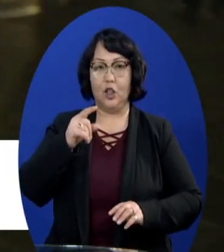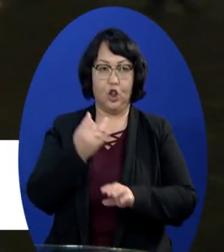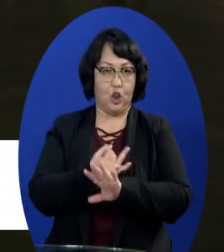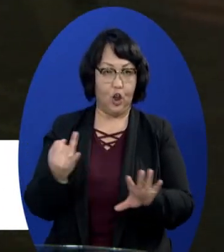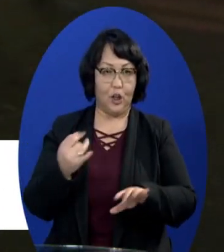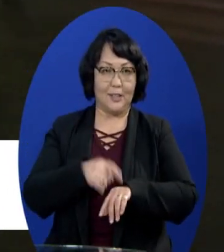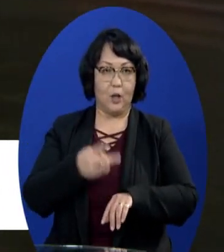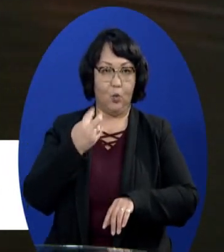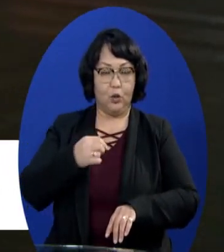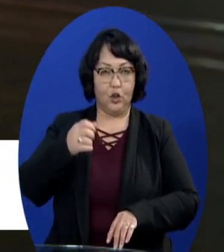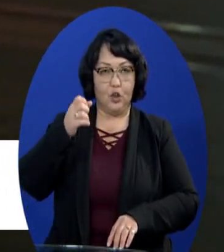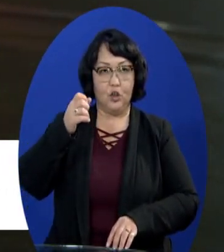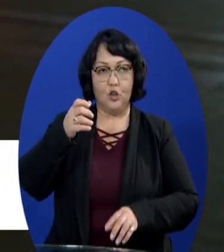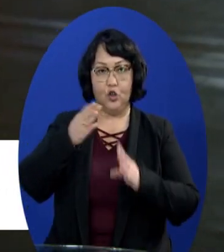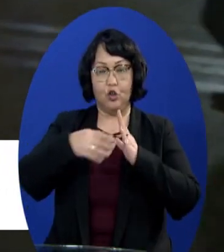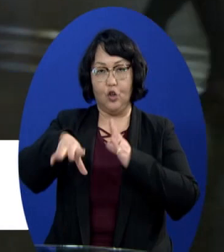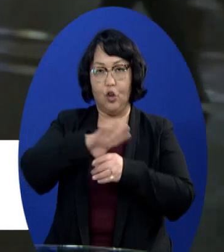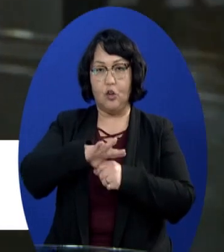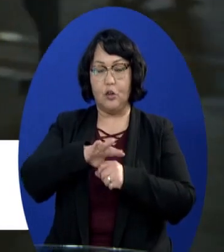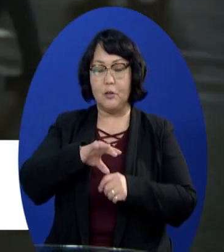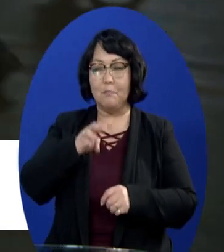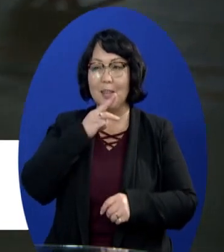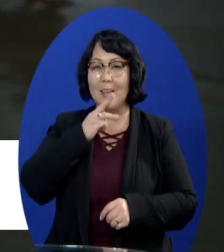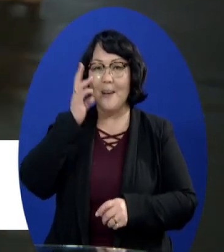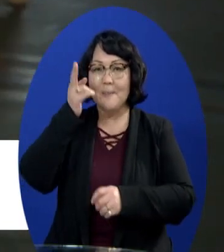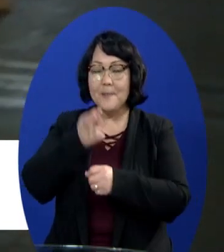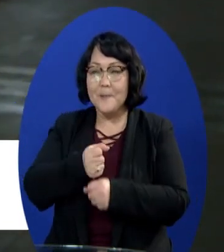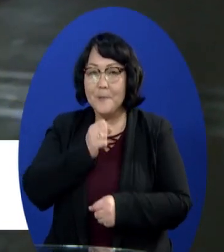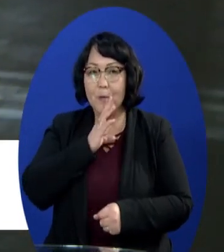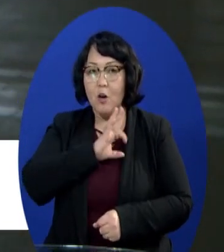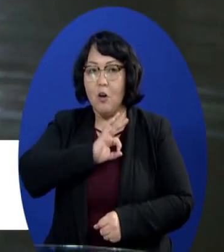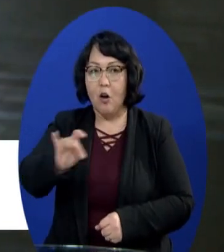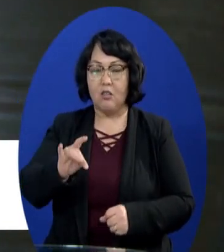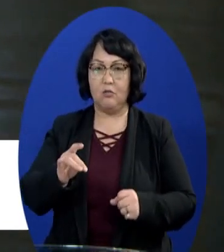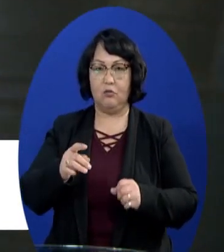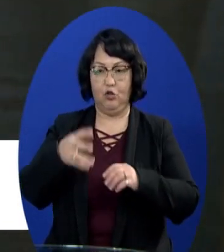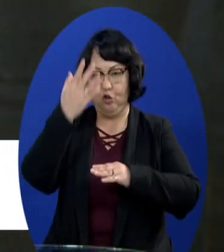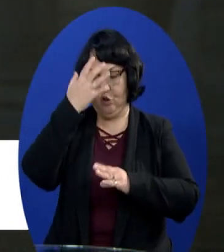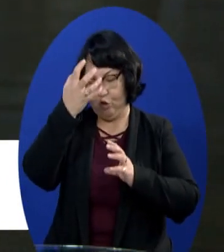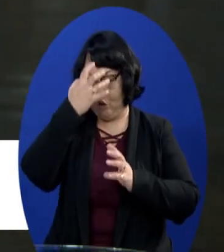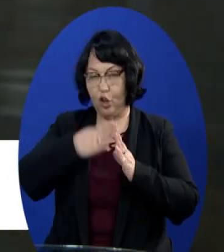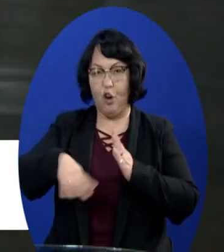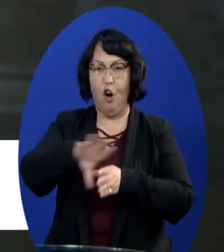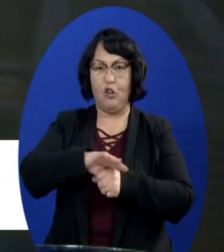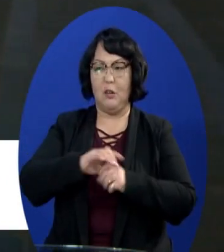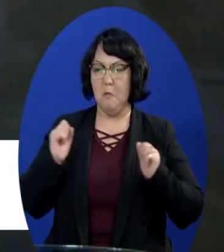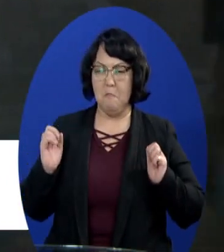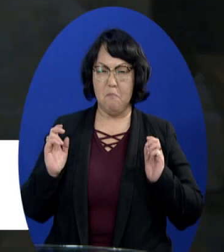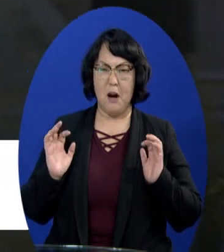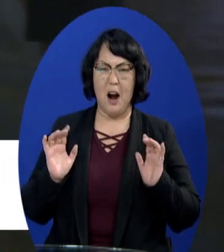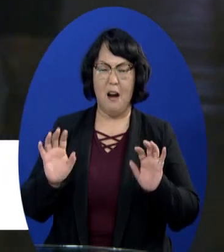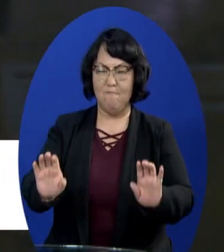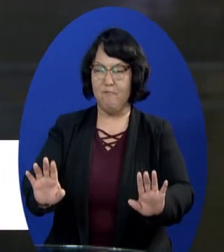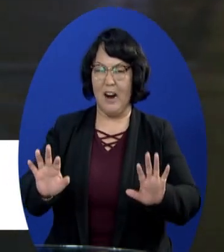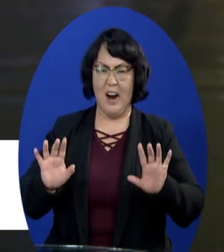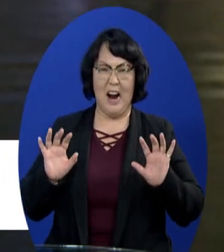цагийн үед төрийн ордноос дамжуулахаар мэдээлэл дамжуулахаар орох үед бол одоо ордны хоёр талаар л огцор гэдэг чагсаал үргэлжилж, за дээр